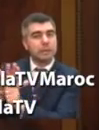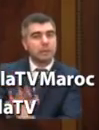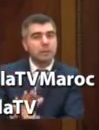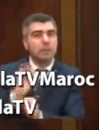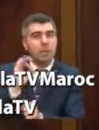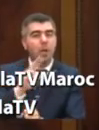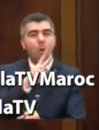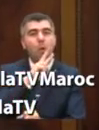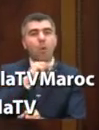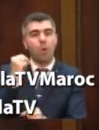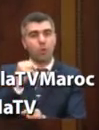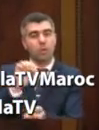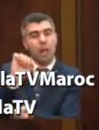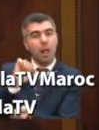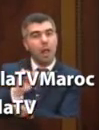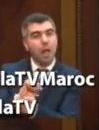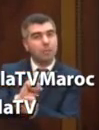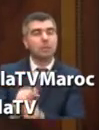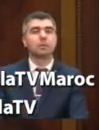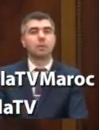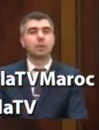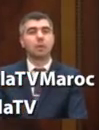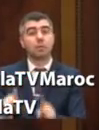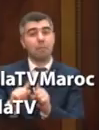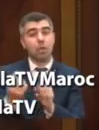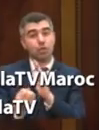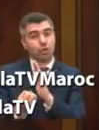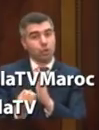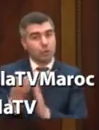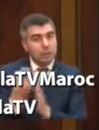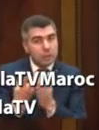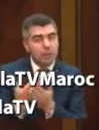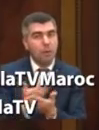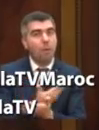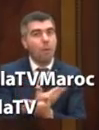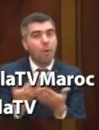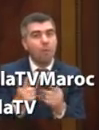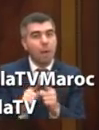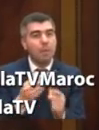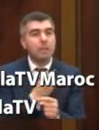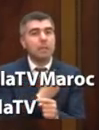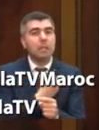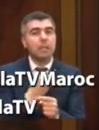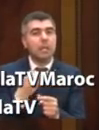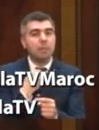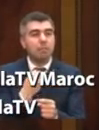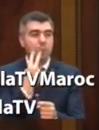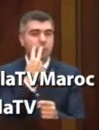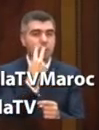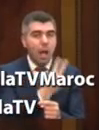إدارة السجون الإسرائيلية، وتطوير أساليب التنديد بالإهمال الطبي المتعمد